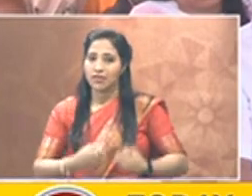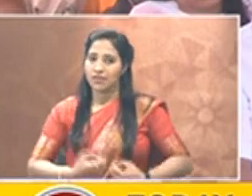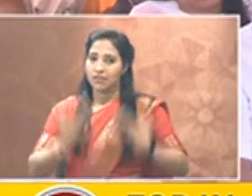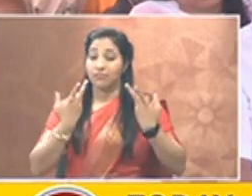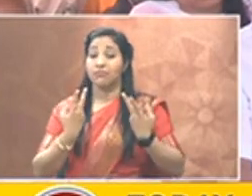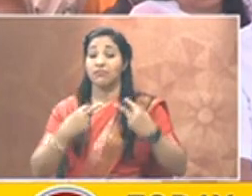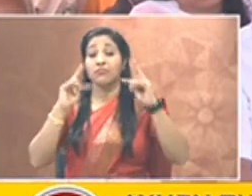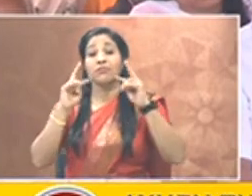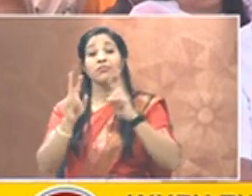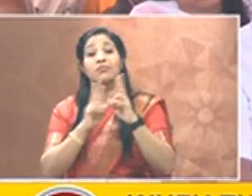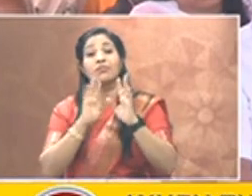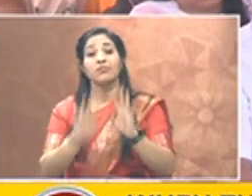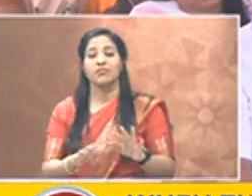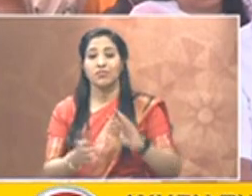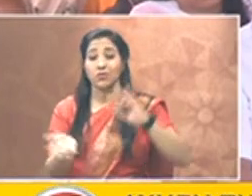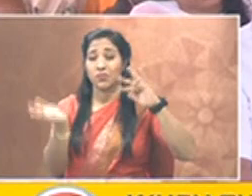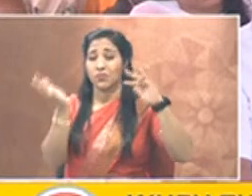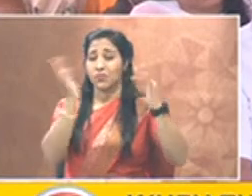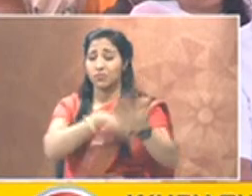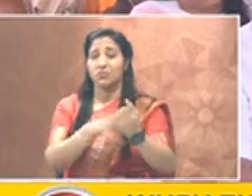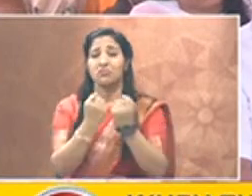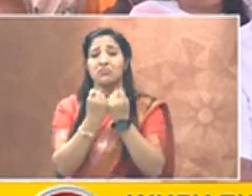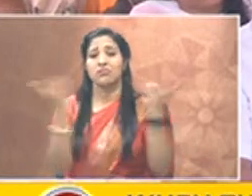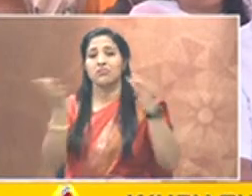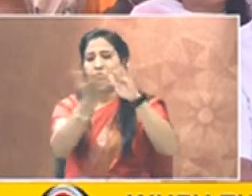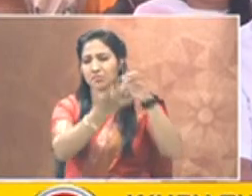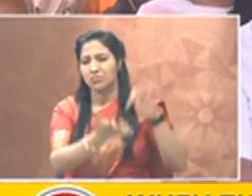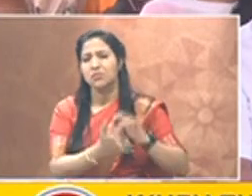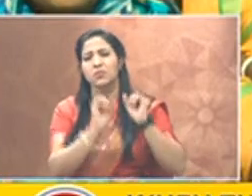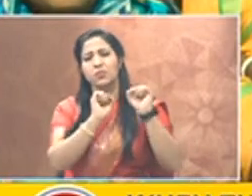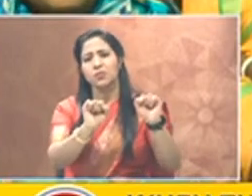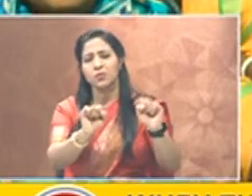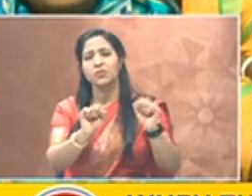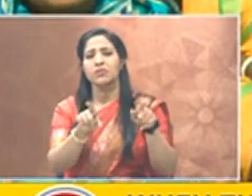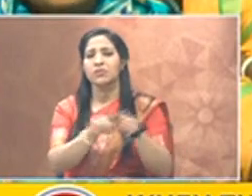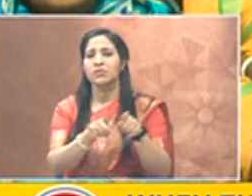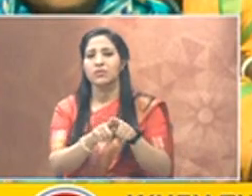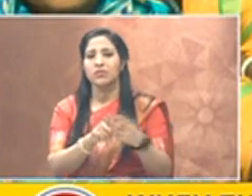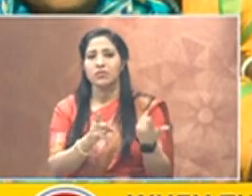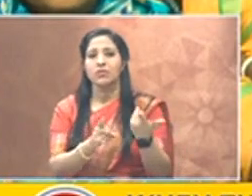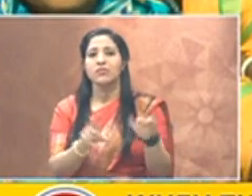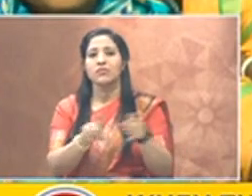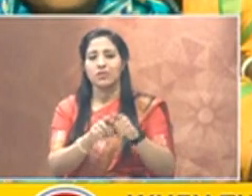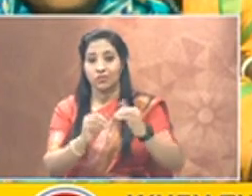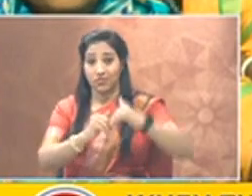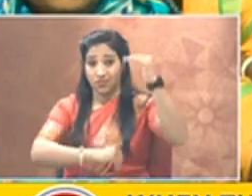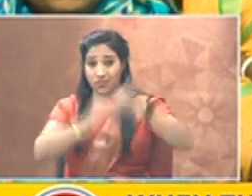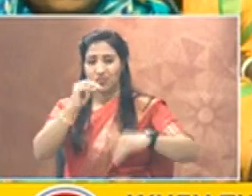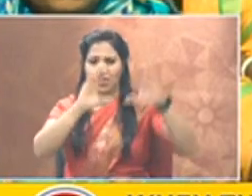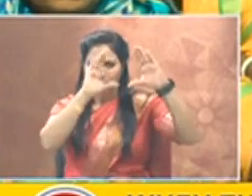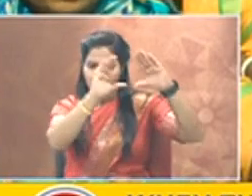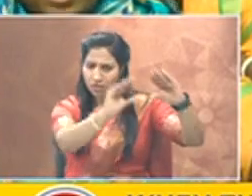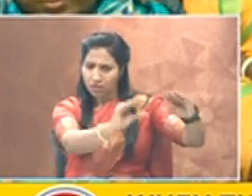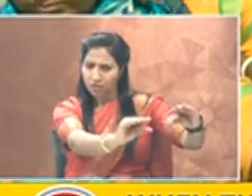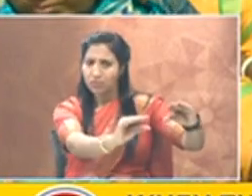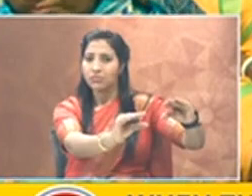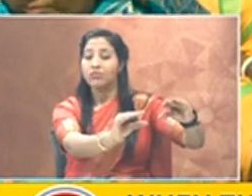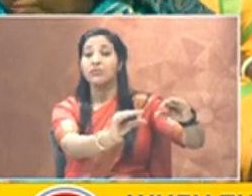है कि दुनिया के अनेक देशों में जहां वोटिंग परसेंट कम हो रहा